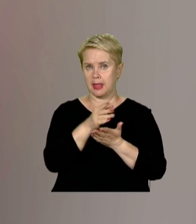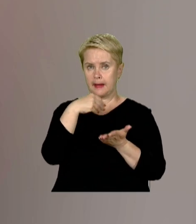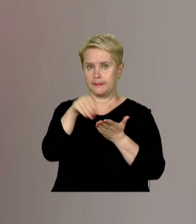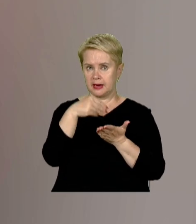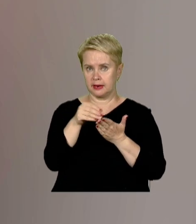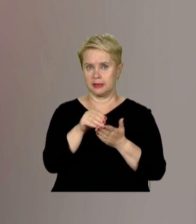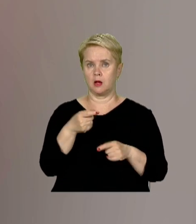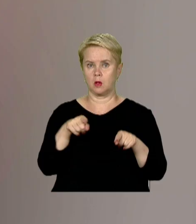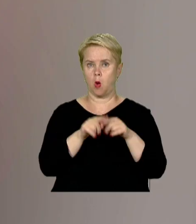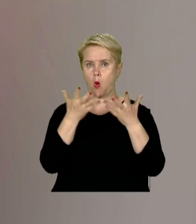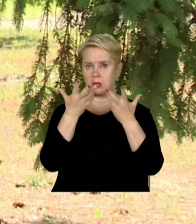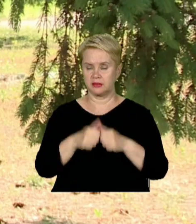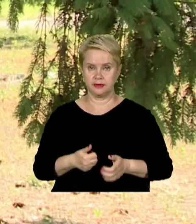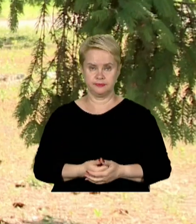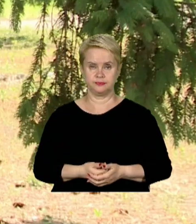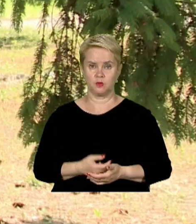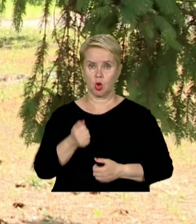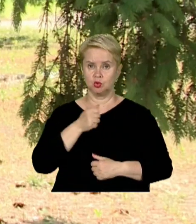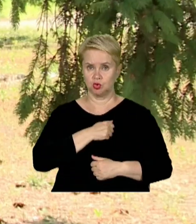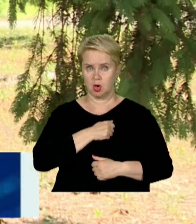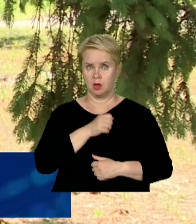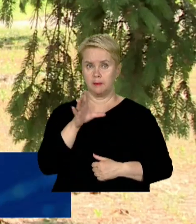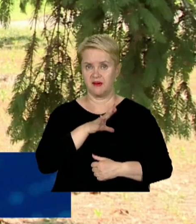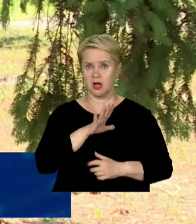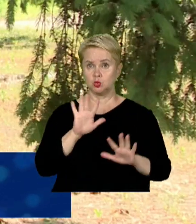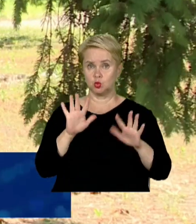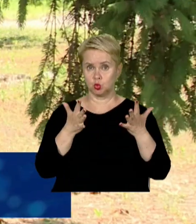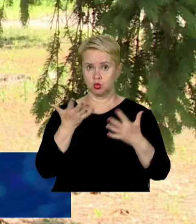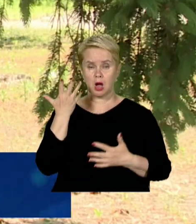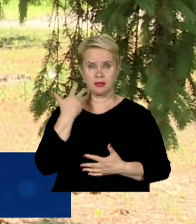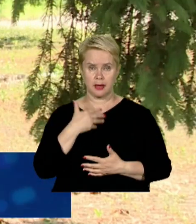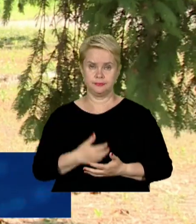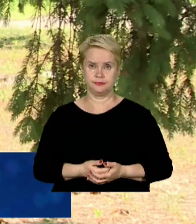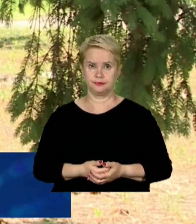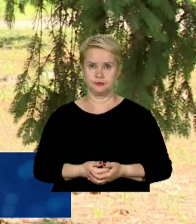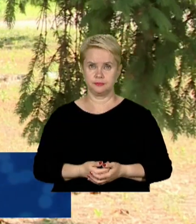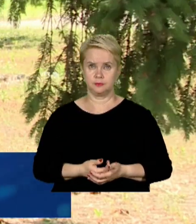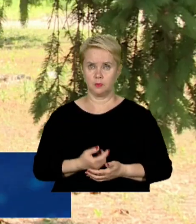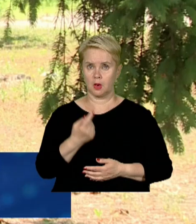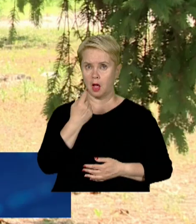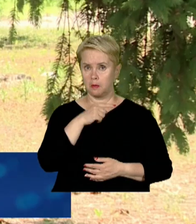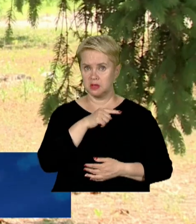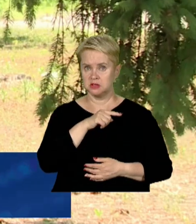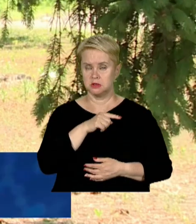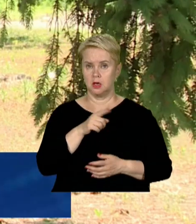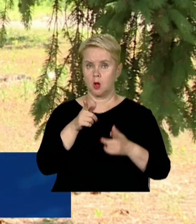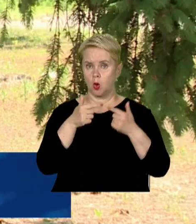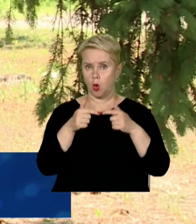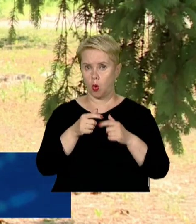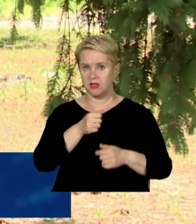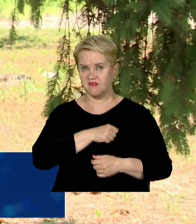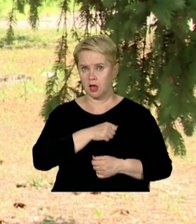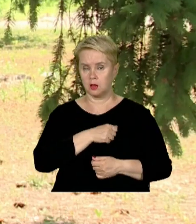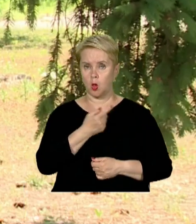придбанні портативного обладнання. К сожалению, бывают случаи, когда и медицинские роты, и